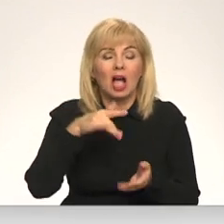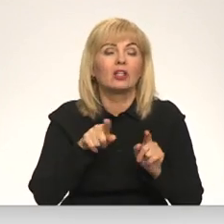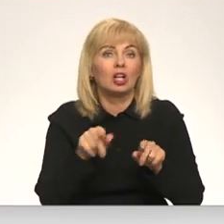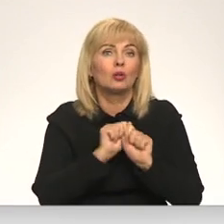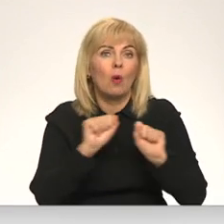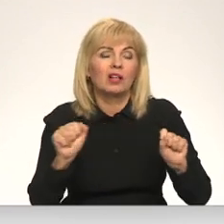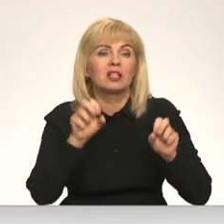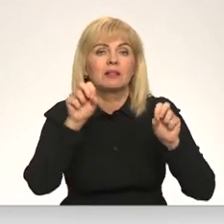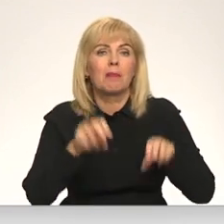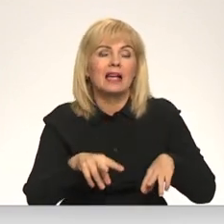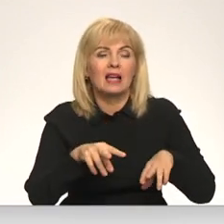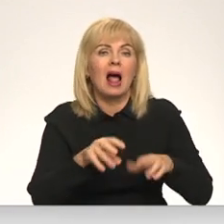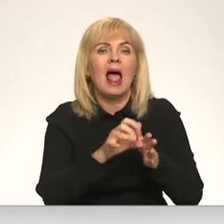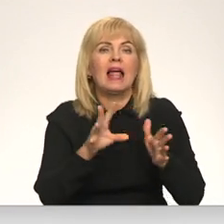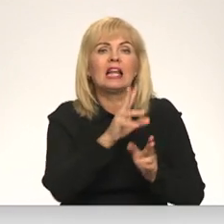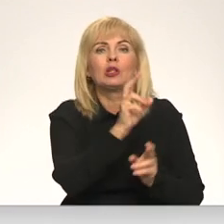elektroģeneratoriem, un